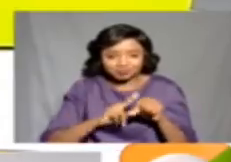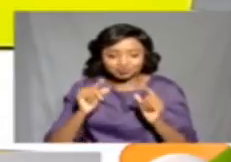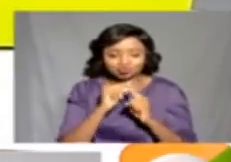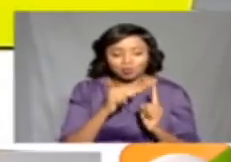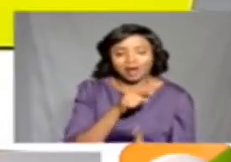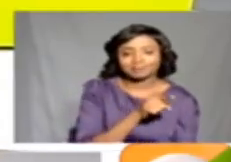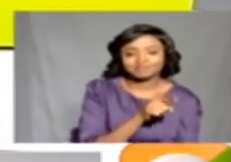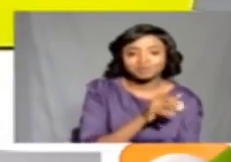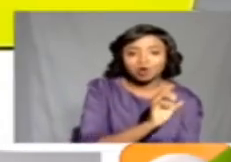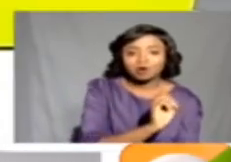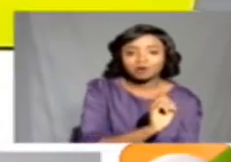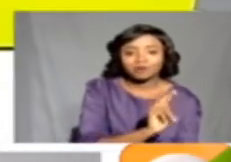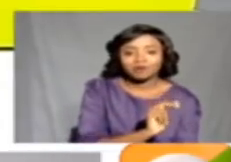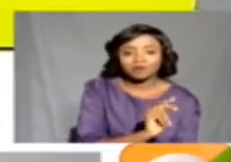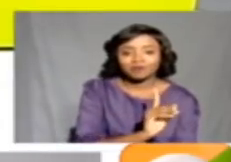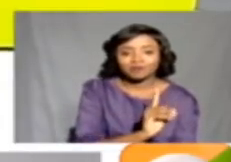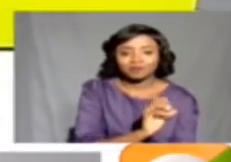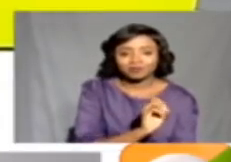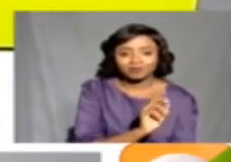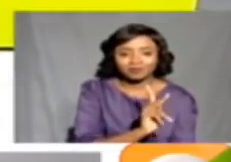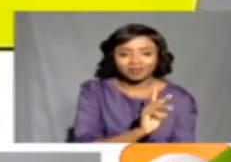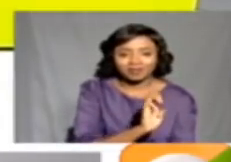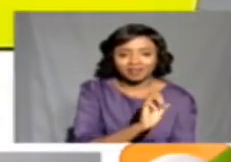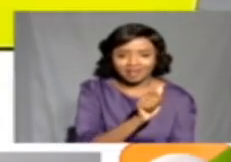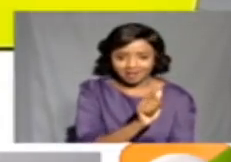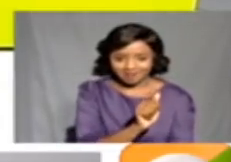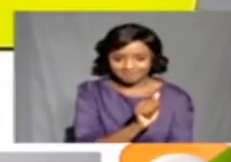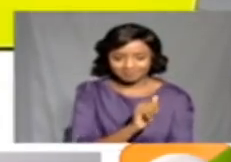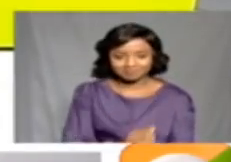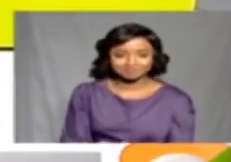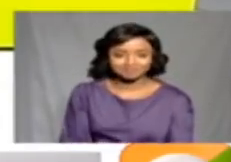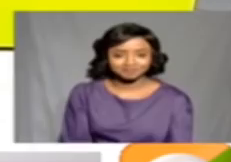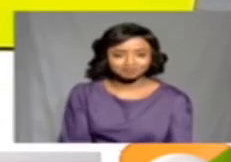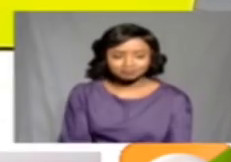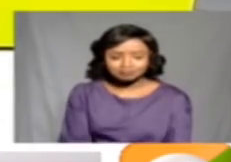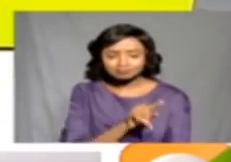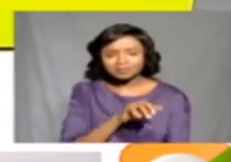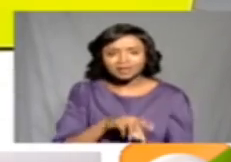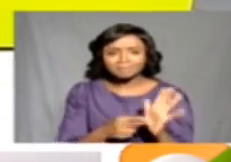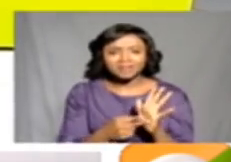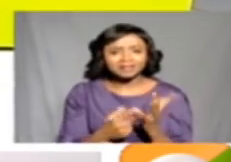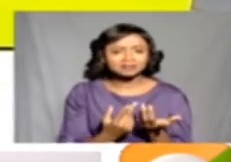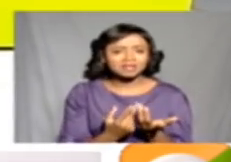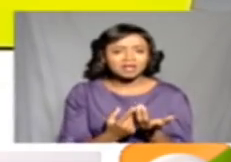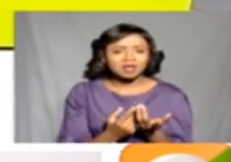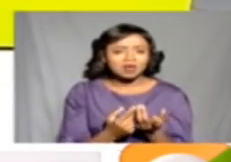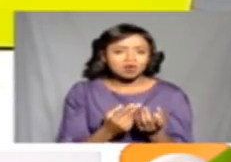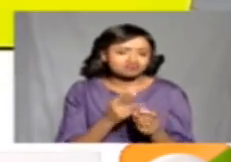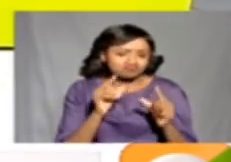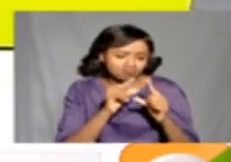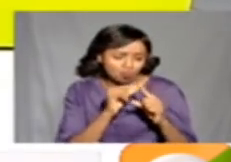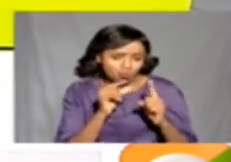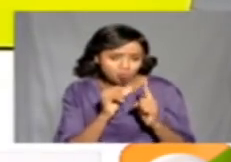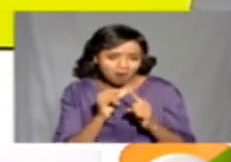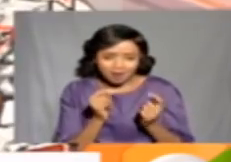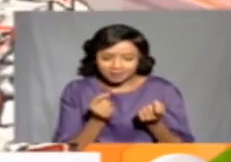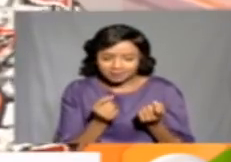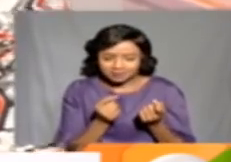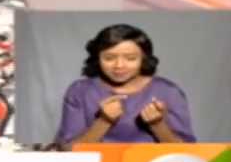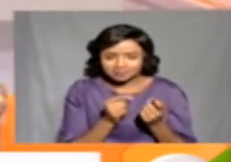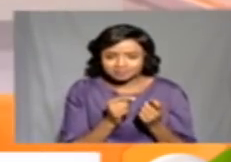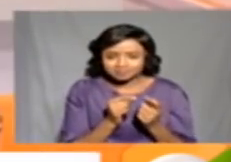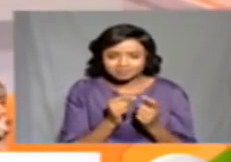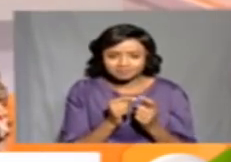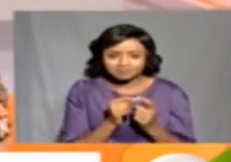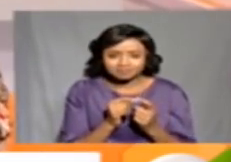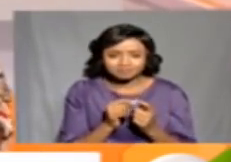Juma ondokea gari, alisema mama. Ondokea ni kitenzi ambacho sio elezi. Kwa hivyo kitenzi ambacho sio